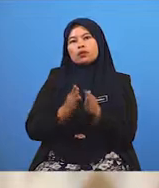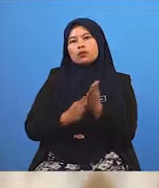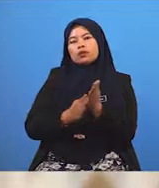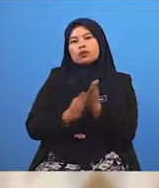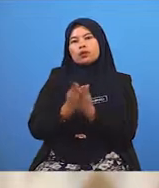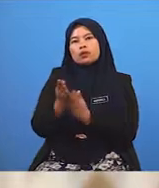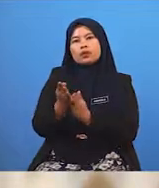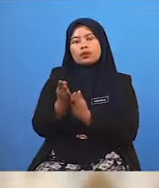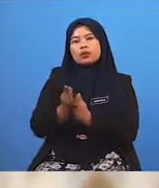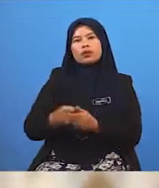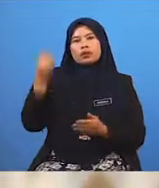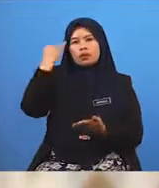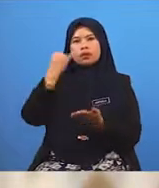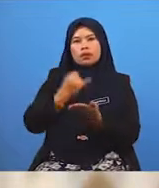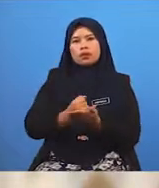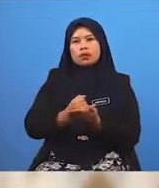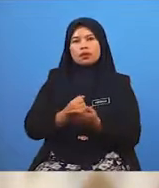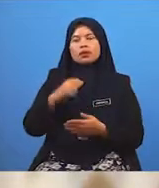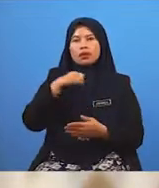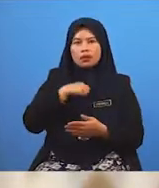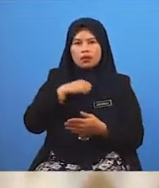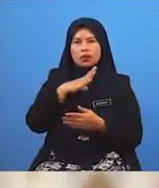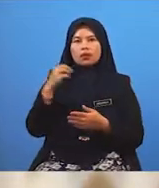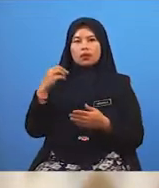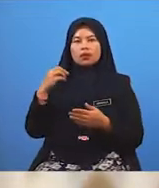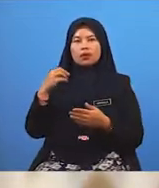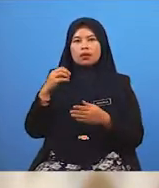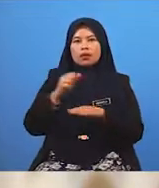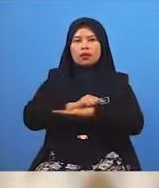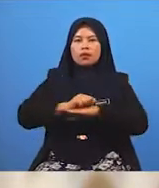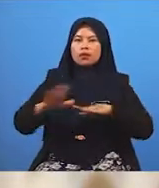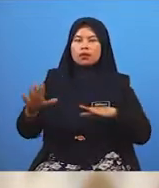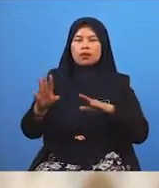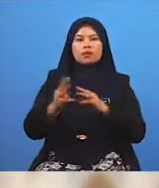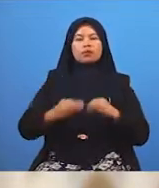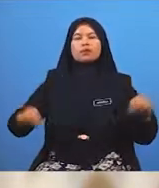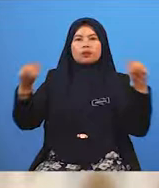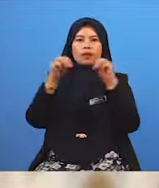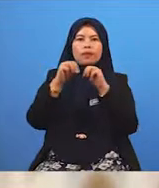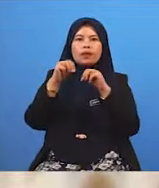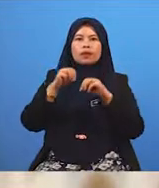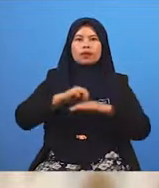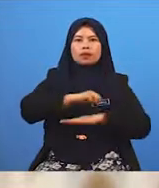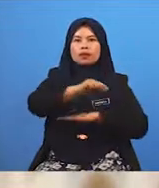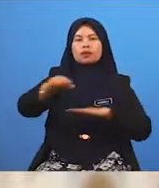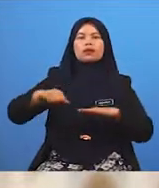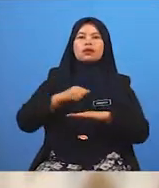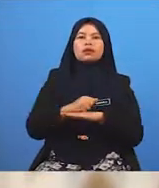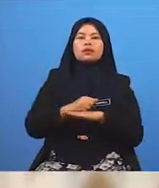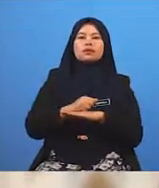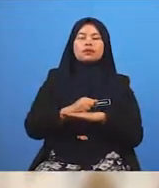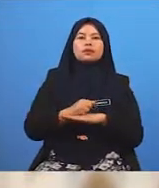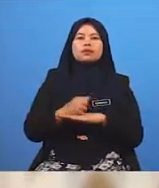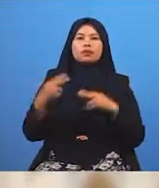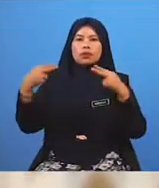yang menetap dalam diri individu dan juga pengaruh masyarakat sekeliling. Hubungan antara individu dan